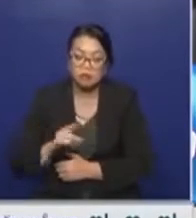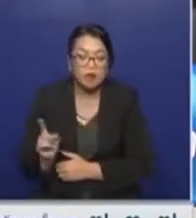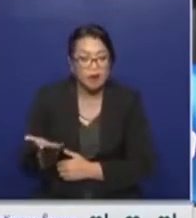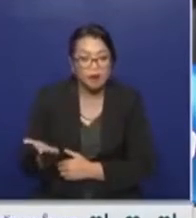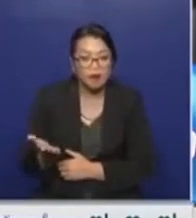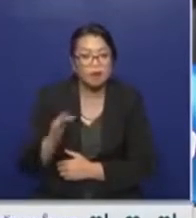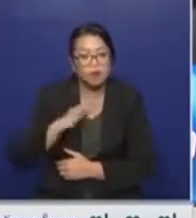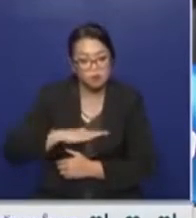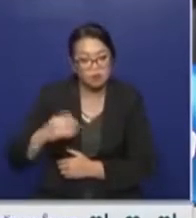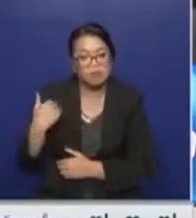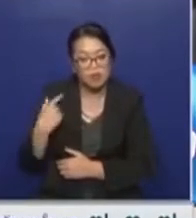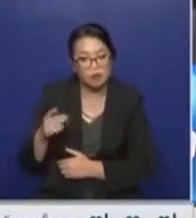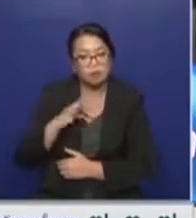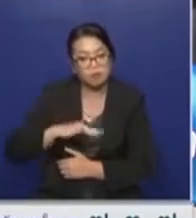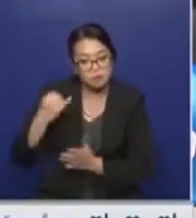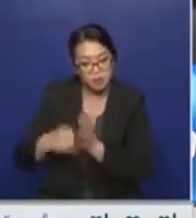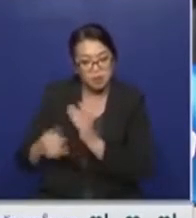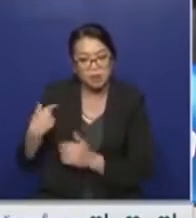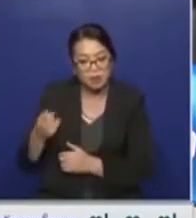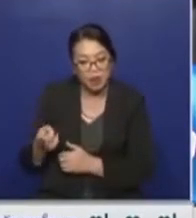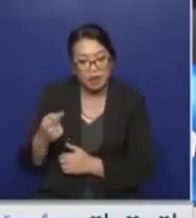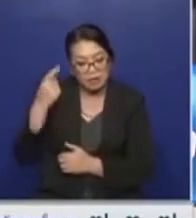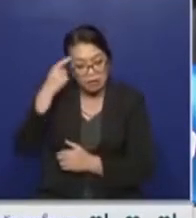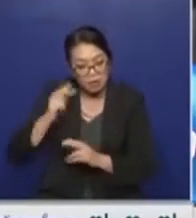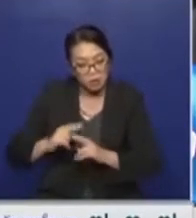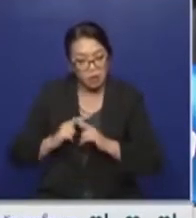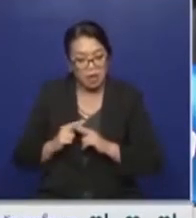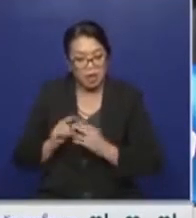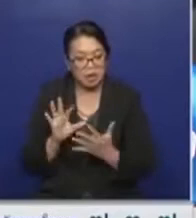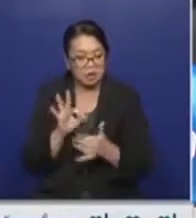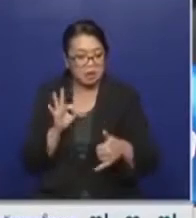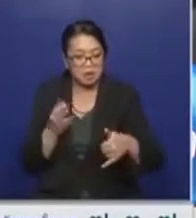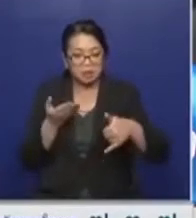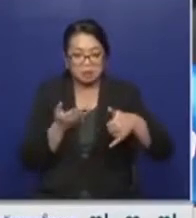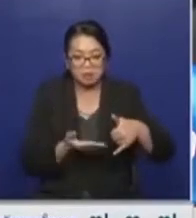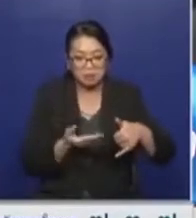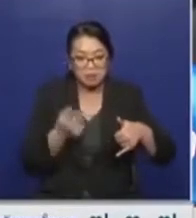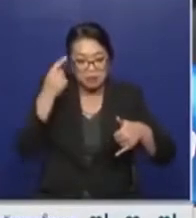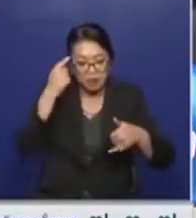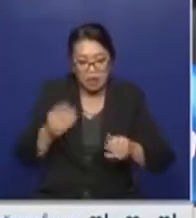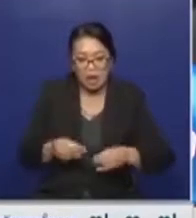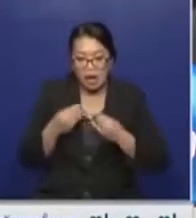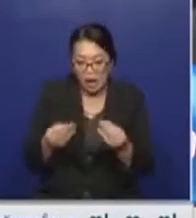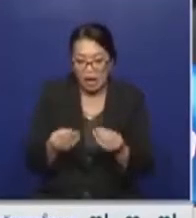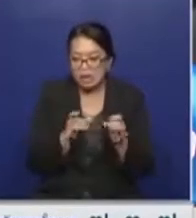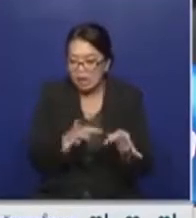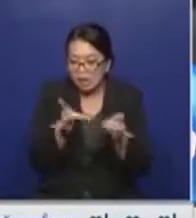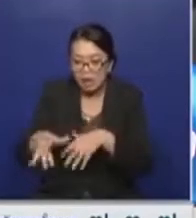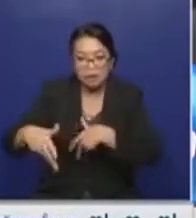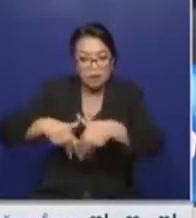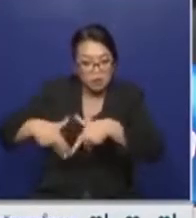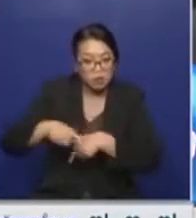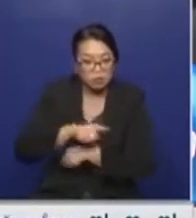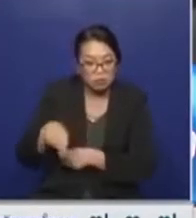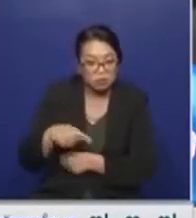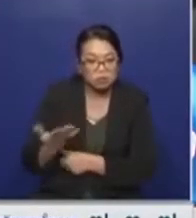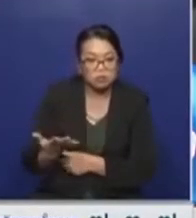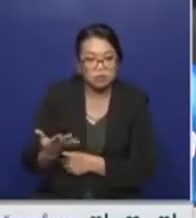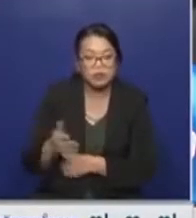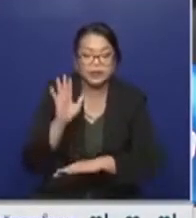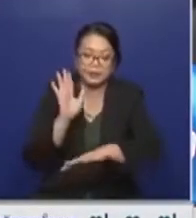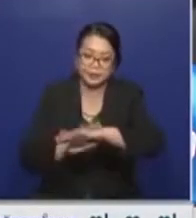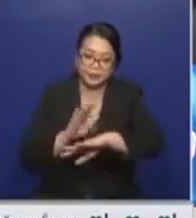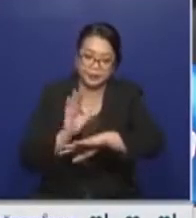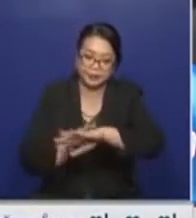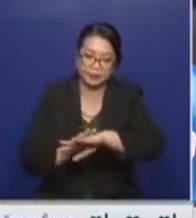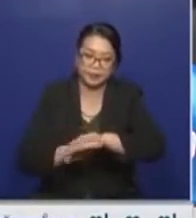ได้รู้สึกอะไรบ้างไหมคะคงไม่คิดว่าตัวเองเนี่ยได้ทำอะไรไว้กับประชาชน บ้างขอเตือนอีกครั้งนะครับ